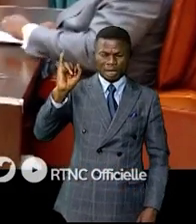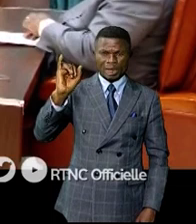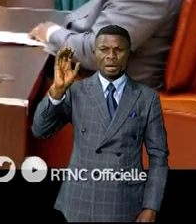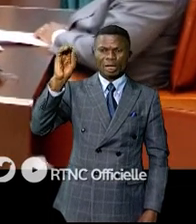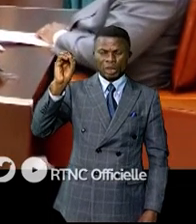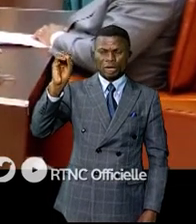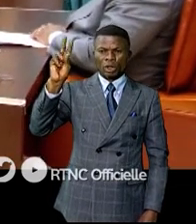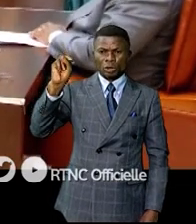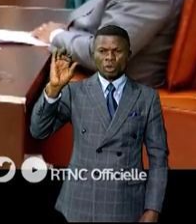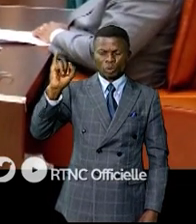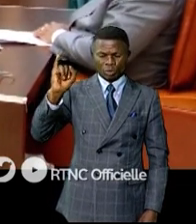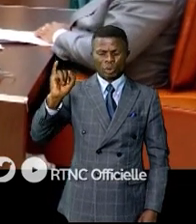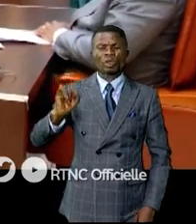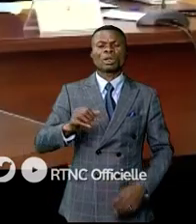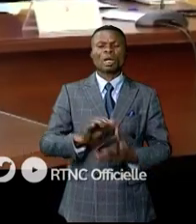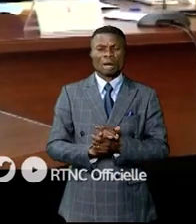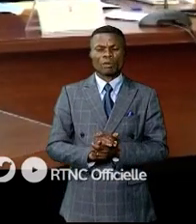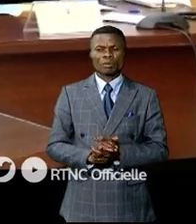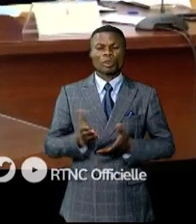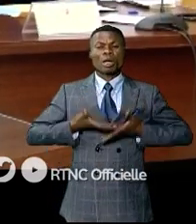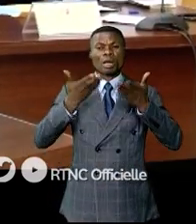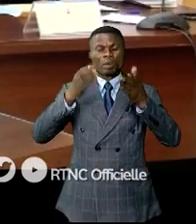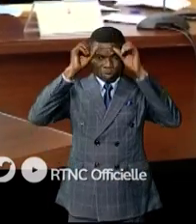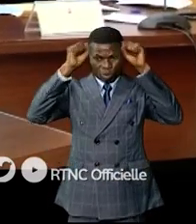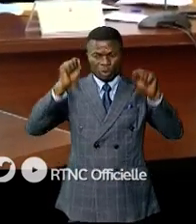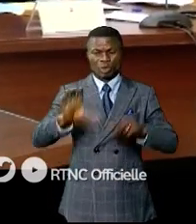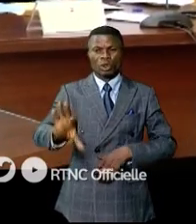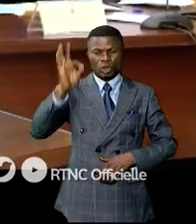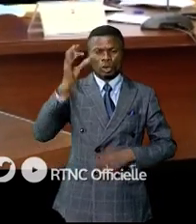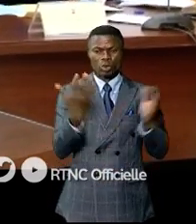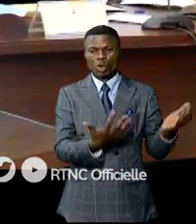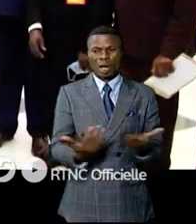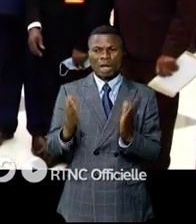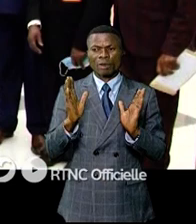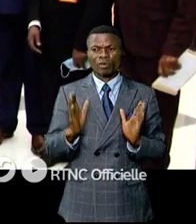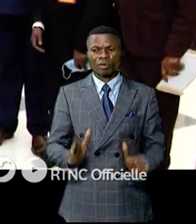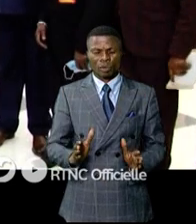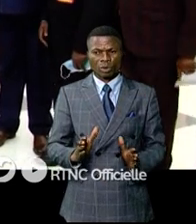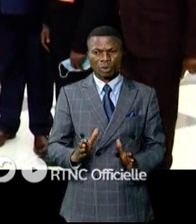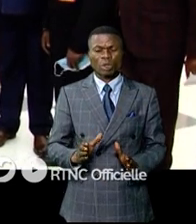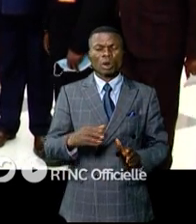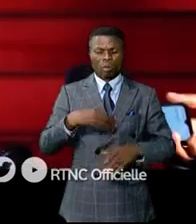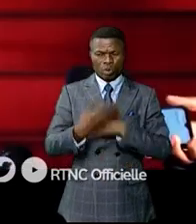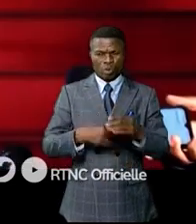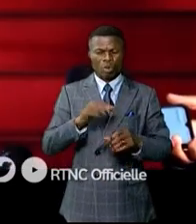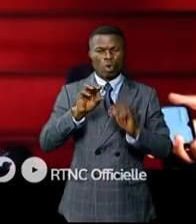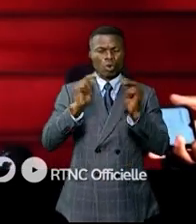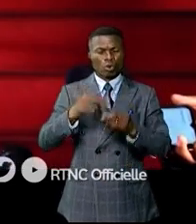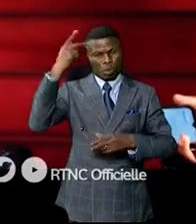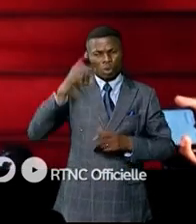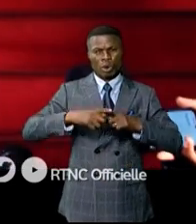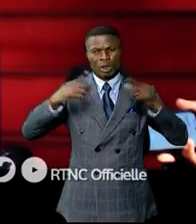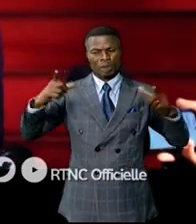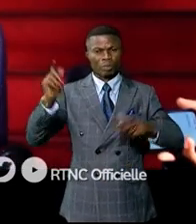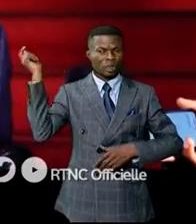chrétienne. Cet acteur politique propose carrément au chef de l'État de nommer un informateur pour dégager une nouvelle majorité. De son côté,